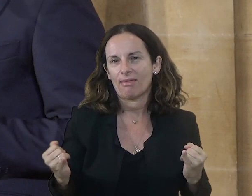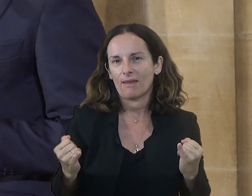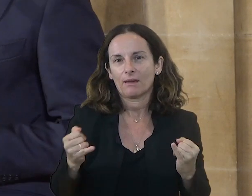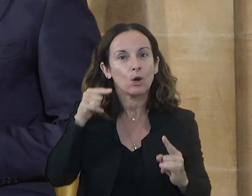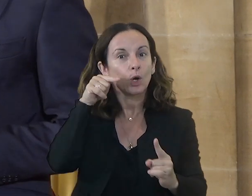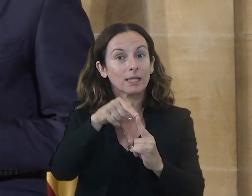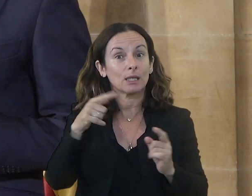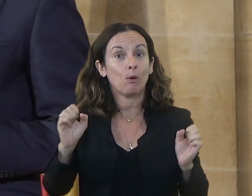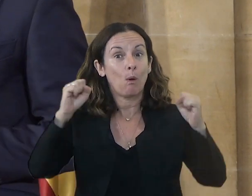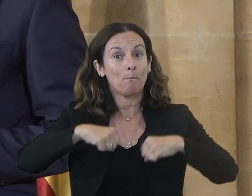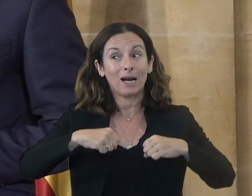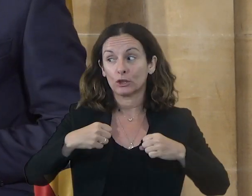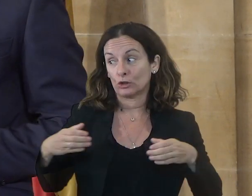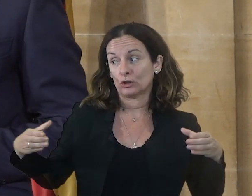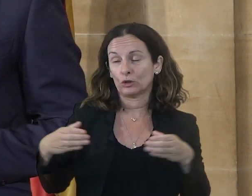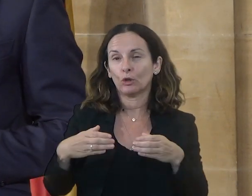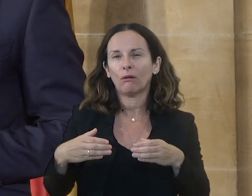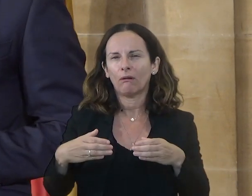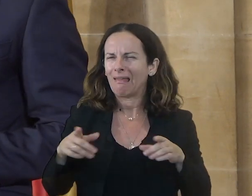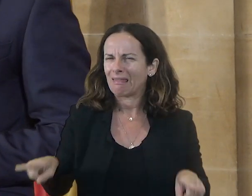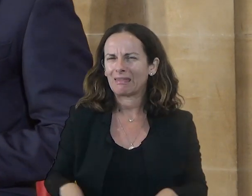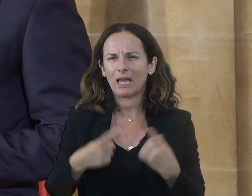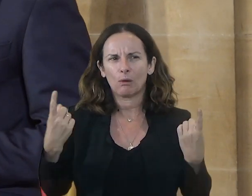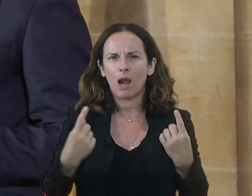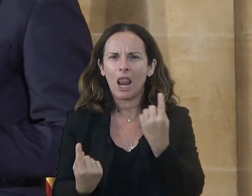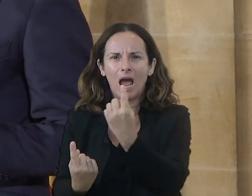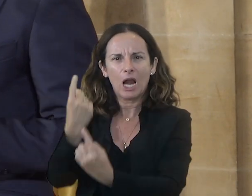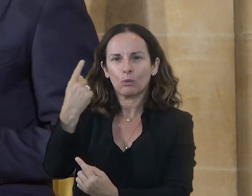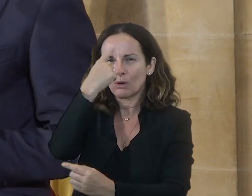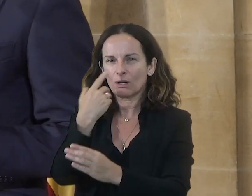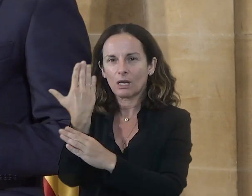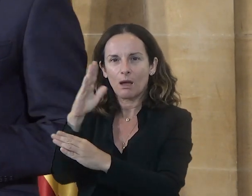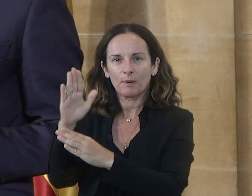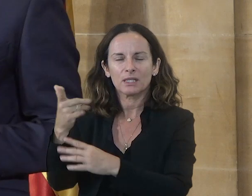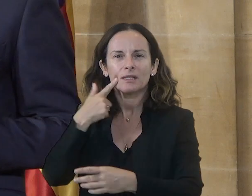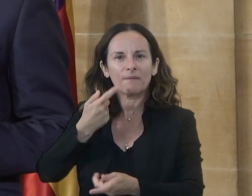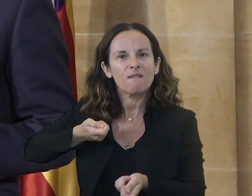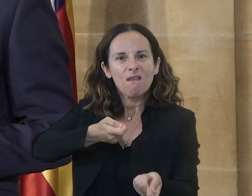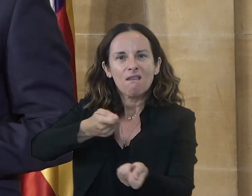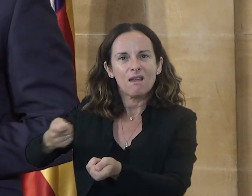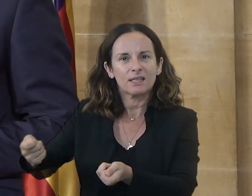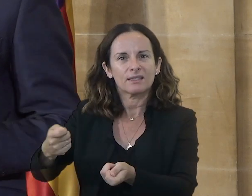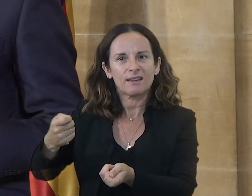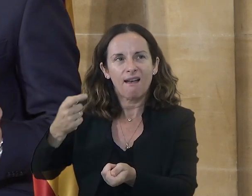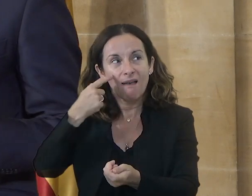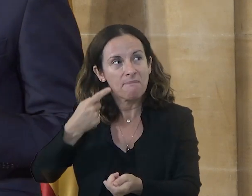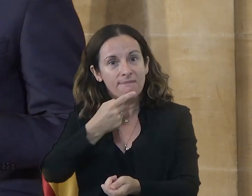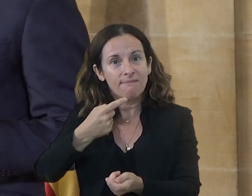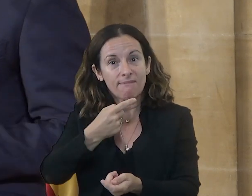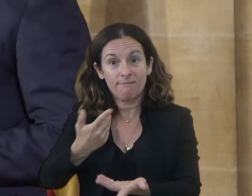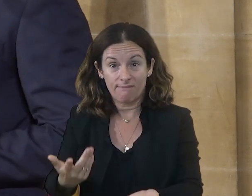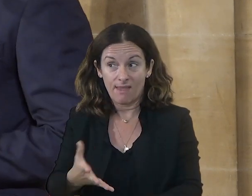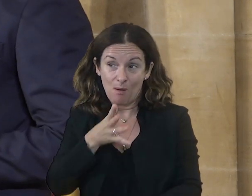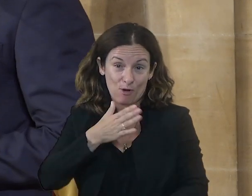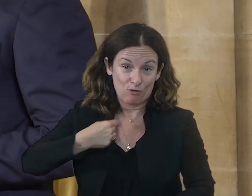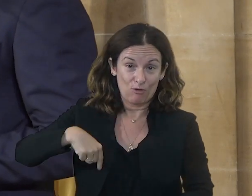perquè aquest pacte sigui un exemple de governabilitat. I malgrat el renou i la por que desprenen determinats representants de